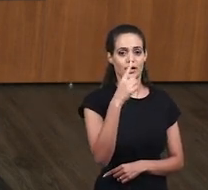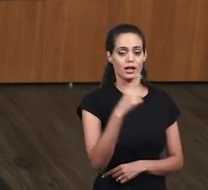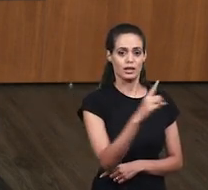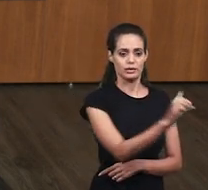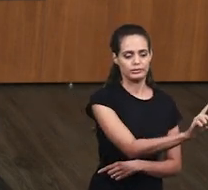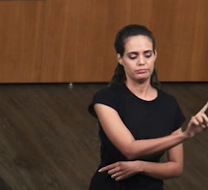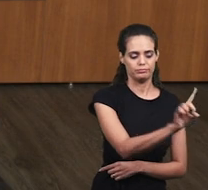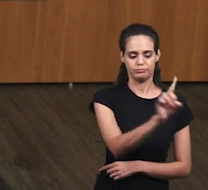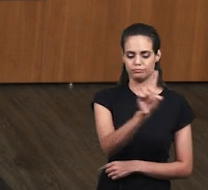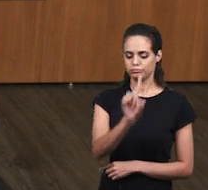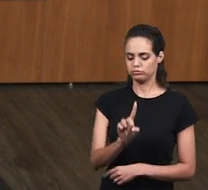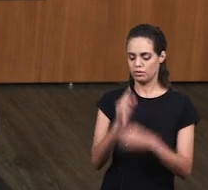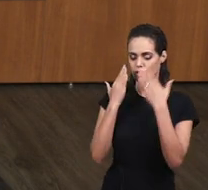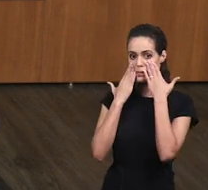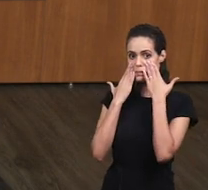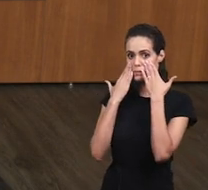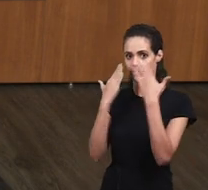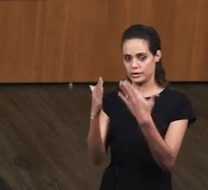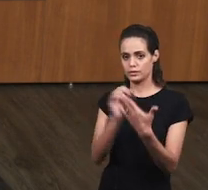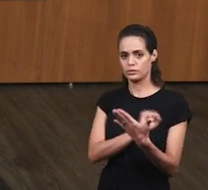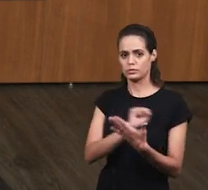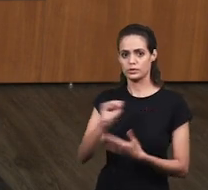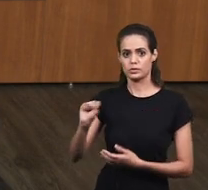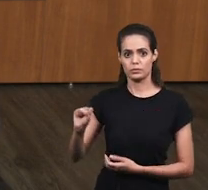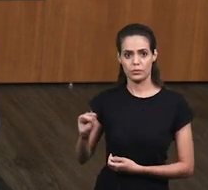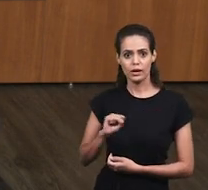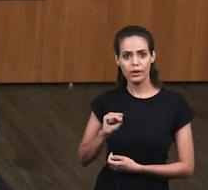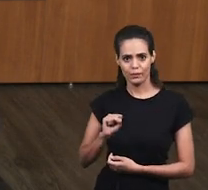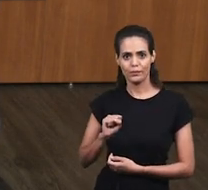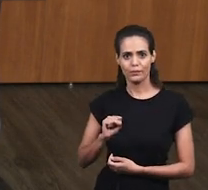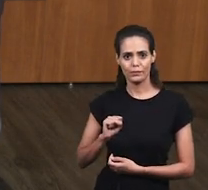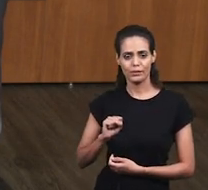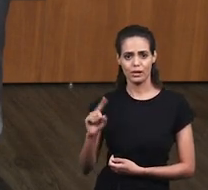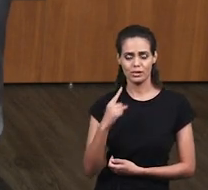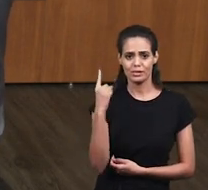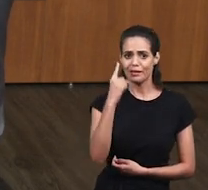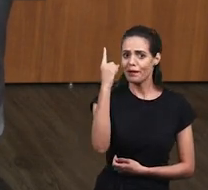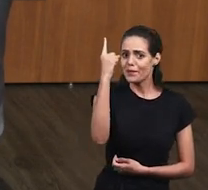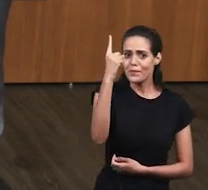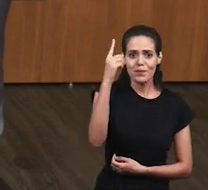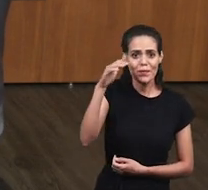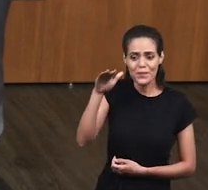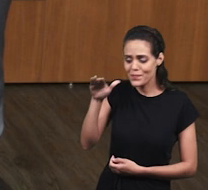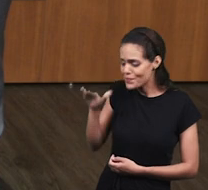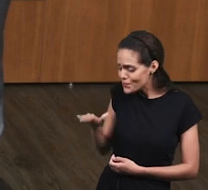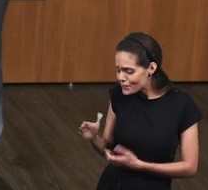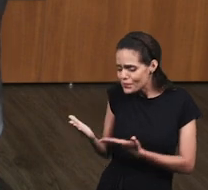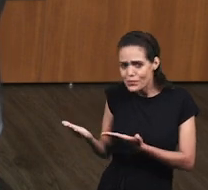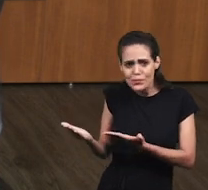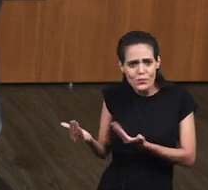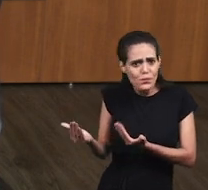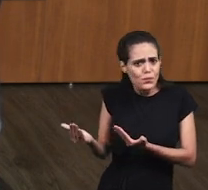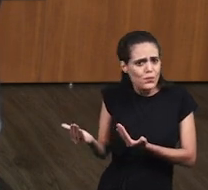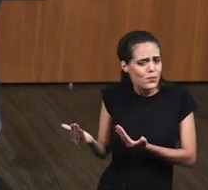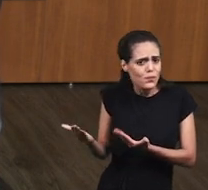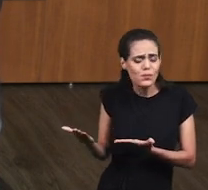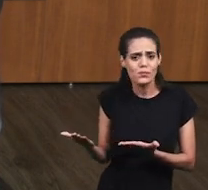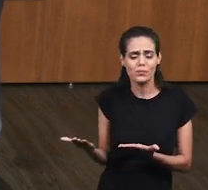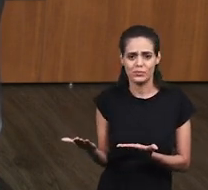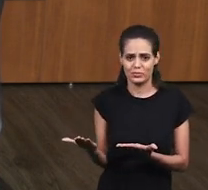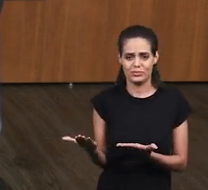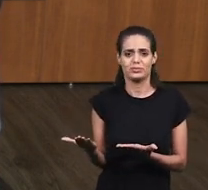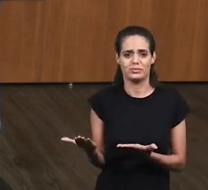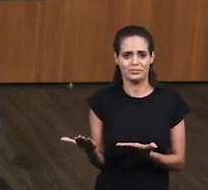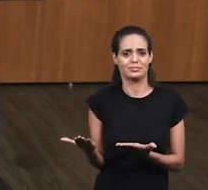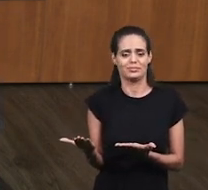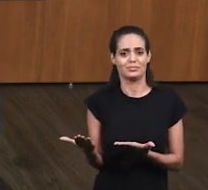enfants, et il n'a même pas été considéré bon pour être roi. Il n'avait même pas